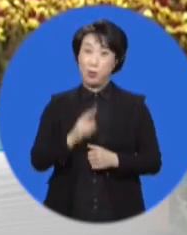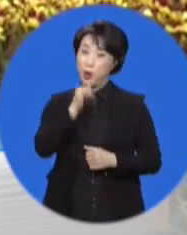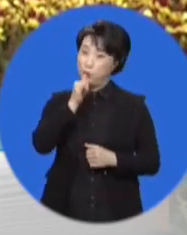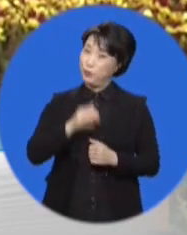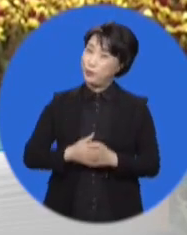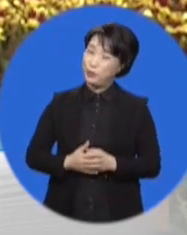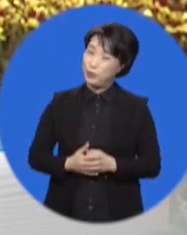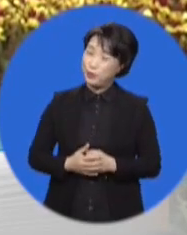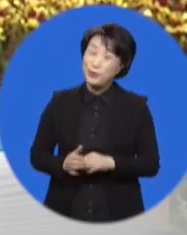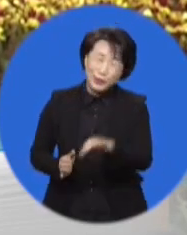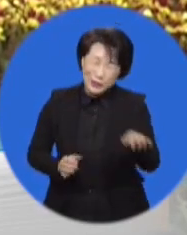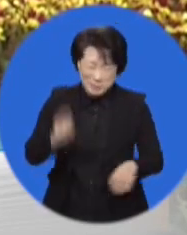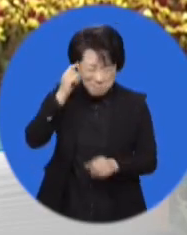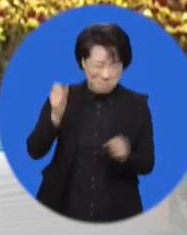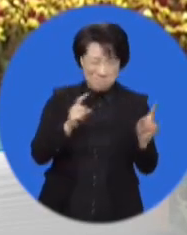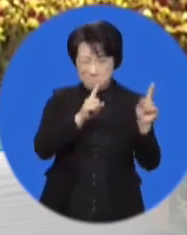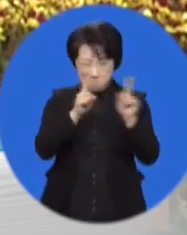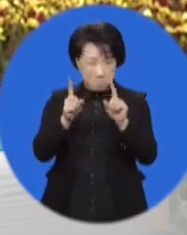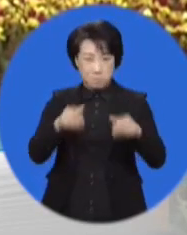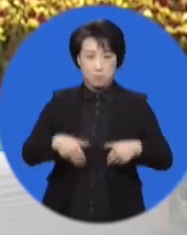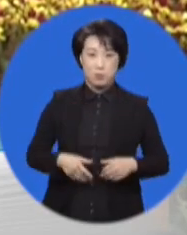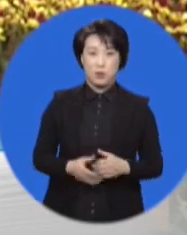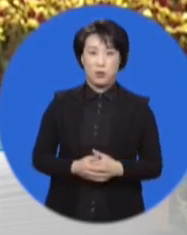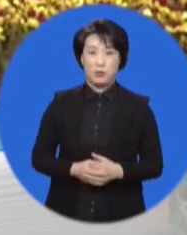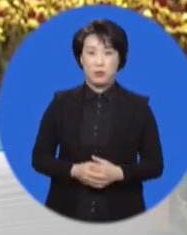시키시오. 우리가 정신 차리라 이 말이오.